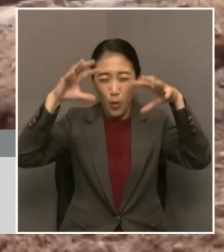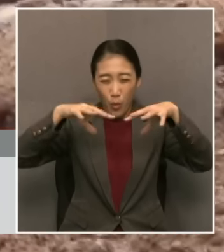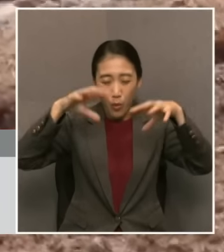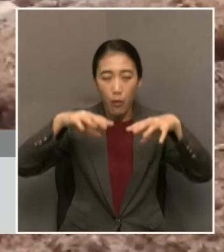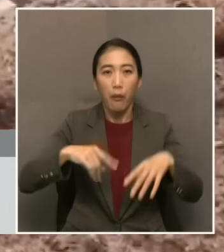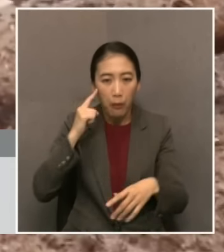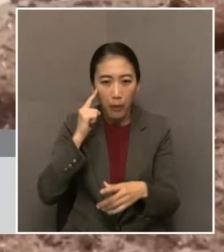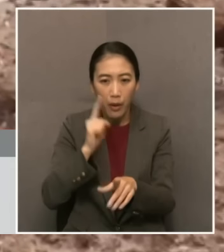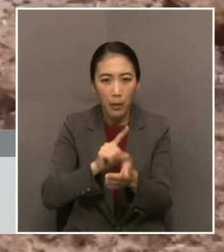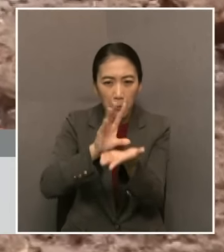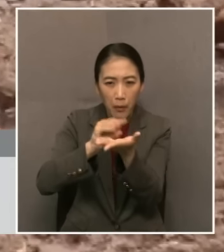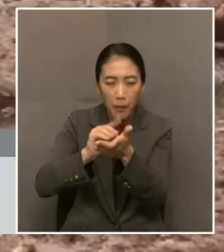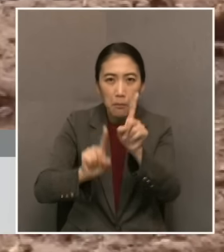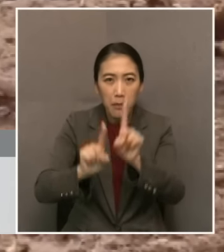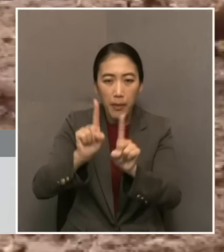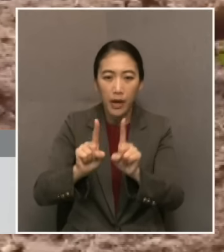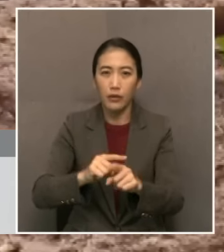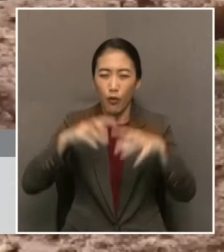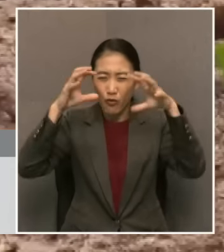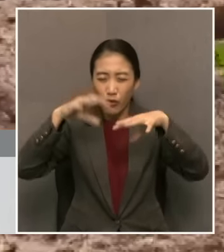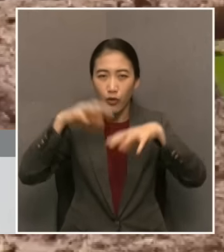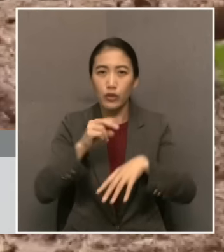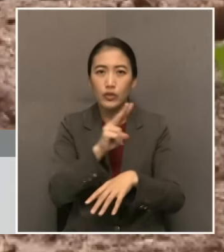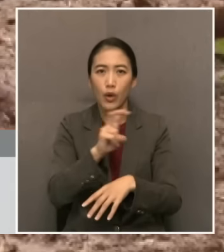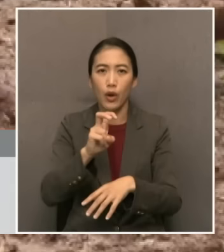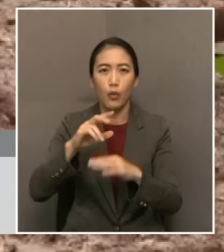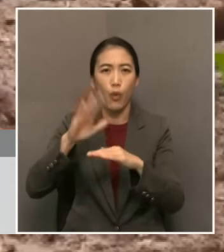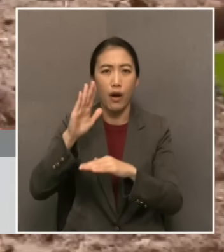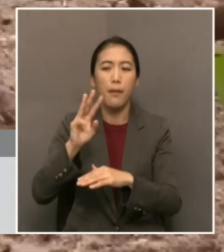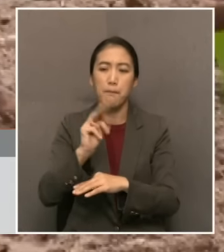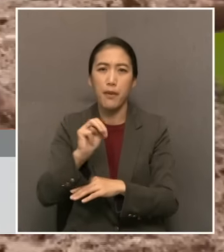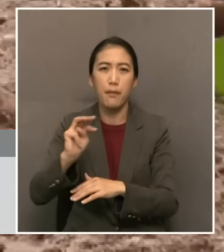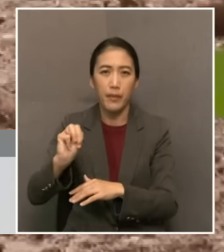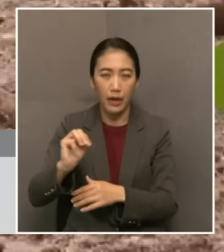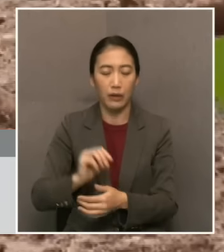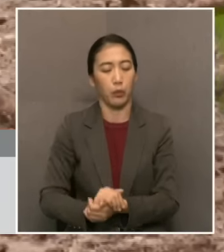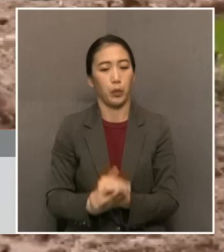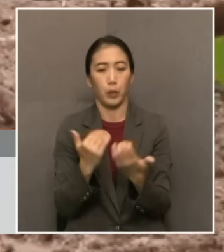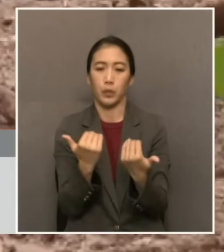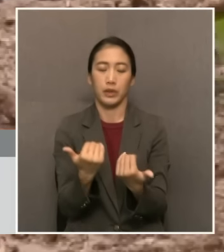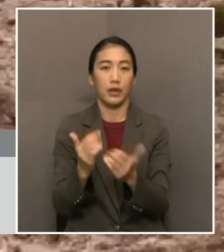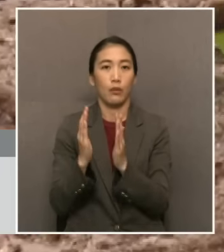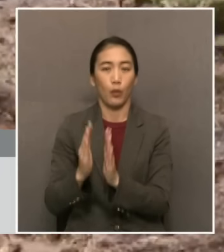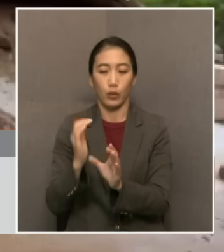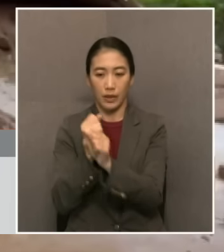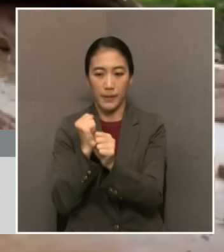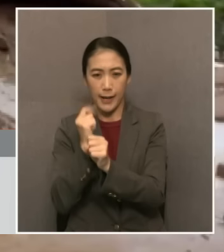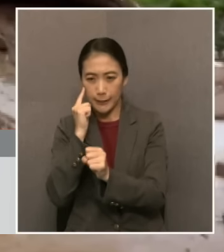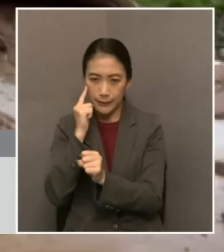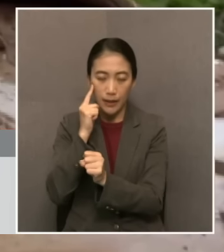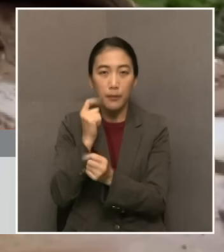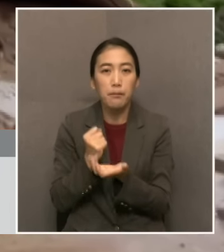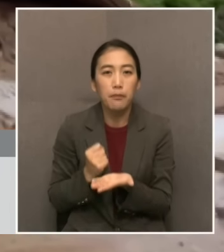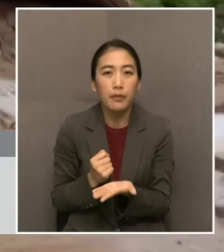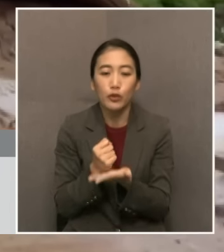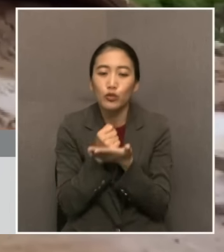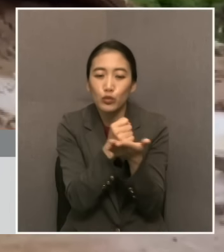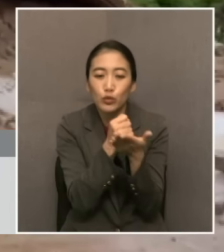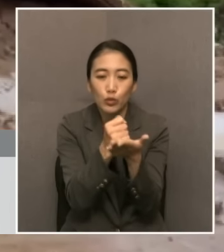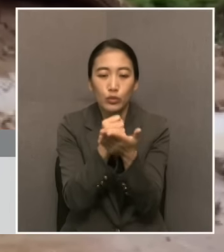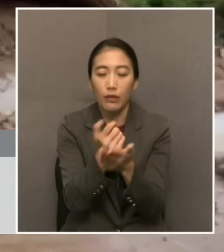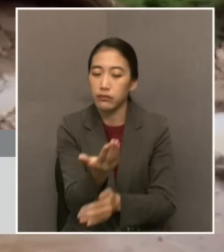ผลให้เกิดเหตุดินโคลนถล่มในพื้นที่ตำบลกรนหน่วยงานที่เกี่ยวข้องเร่งระดมกำลังให้ความช่วยเหลือตลอด